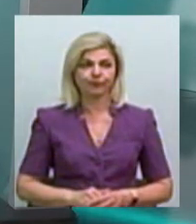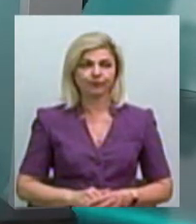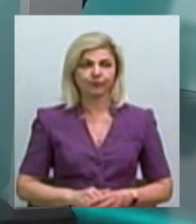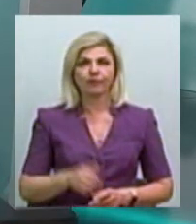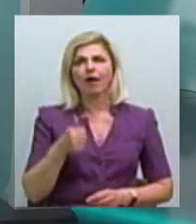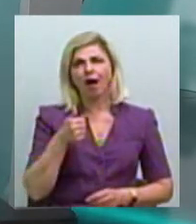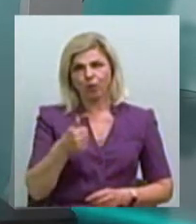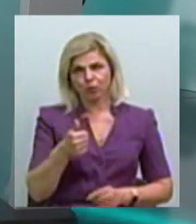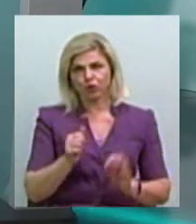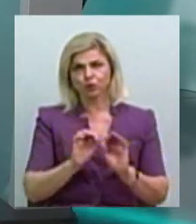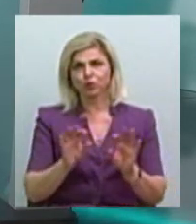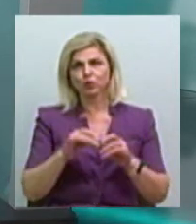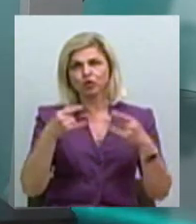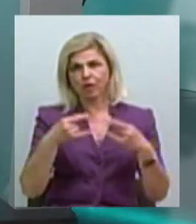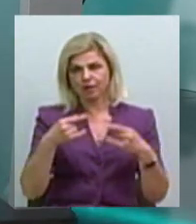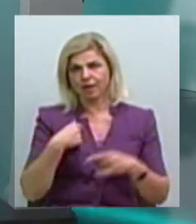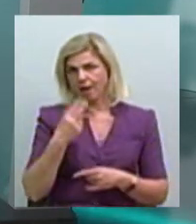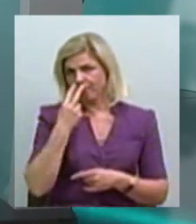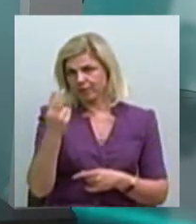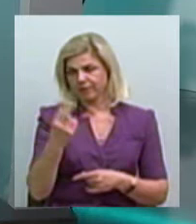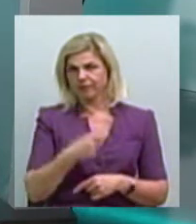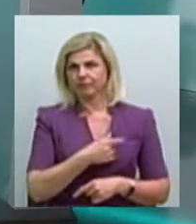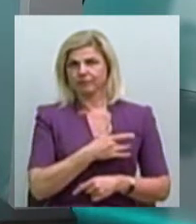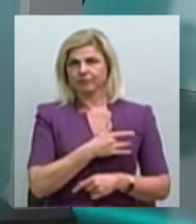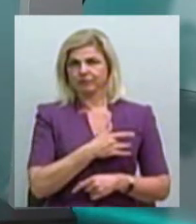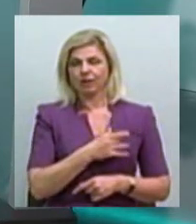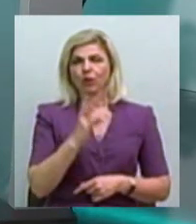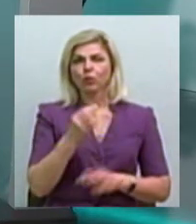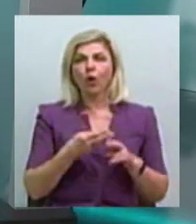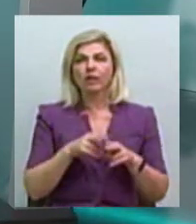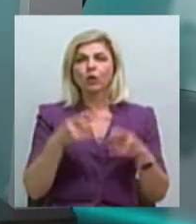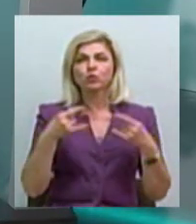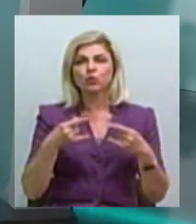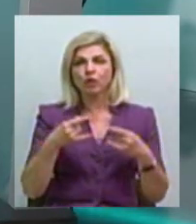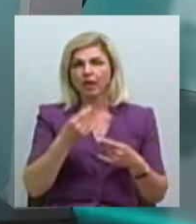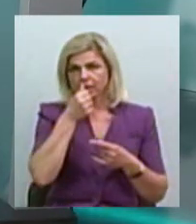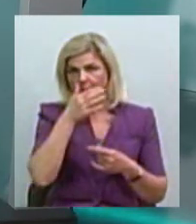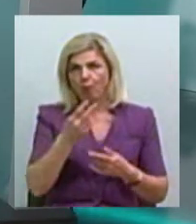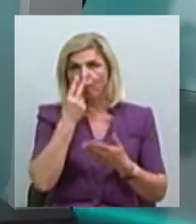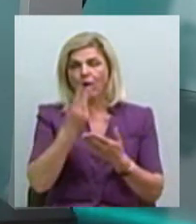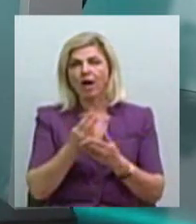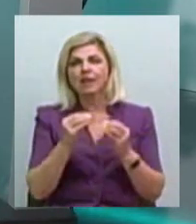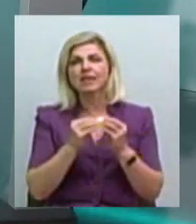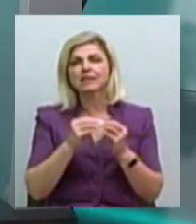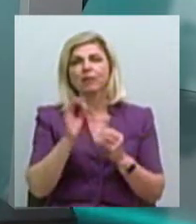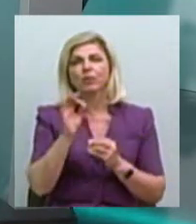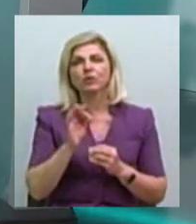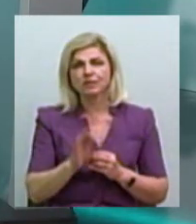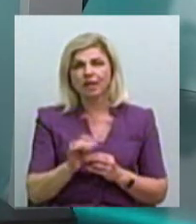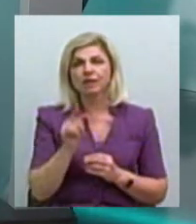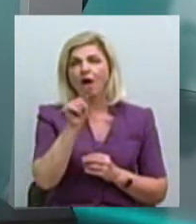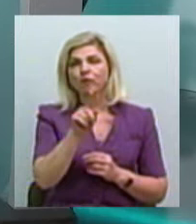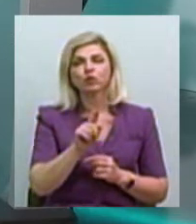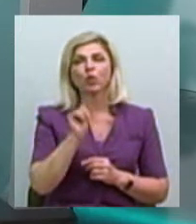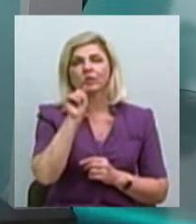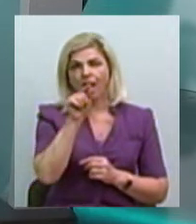Хороший сюжет, ви знаєте, я посмотрел, аж немного затронула, но этот сюжет не может отобразить и десятой части того, что там происходило. Случайно,